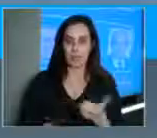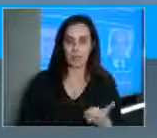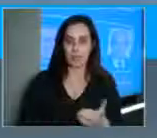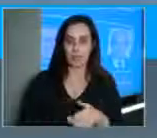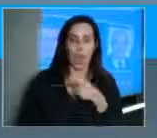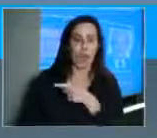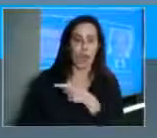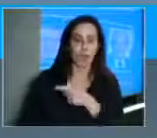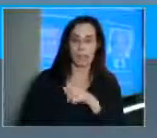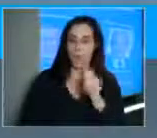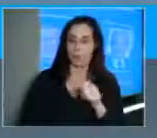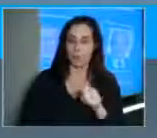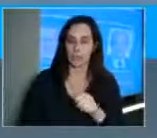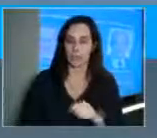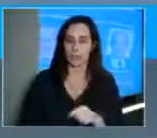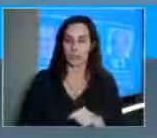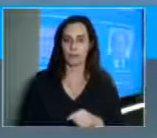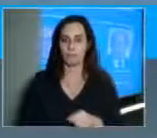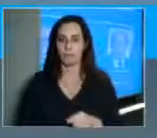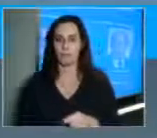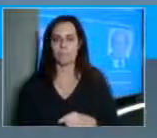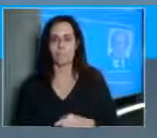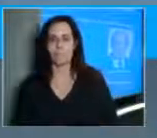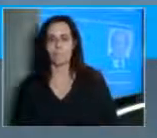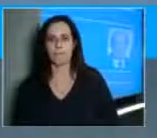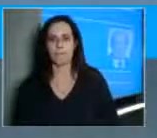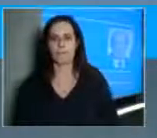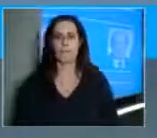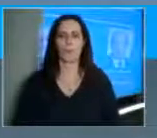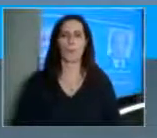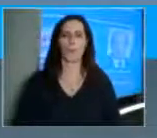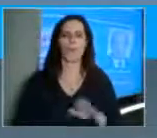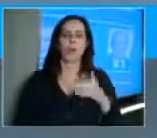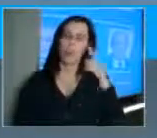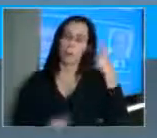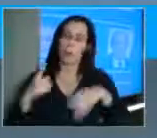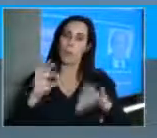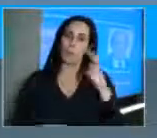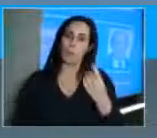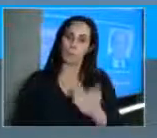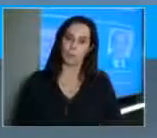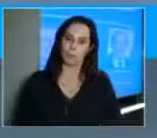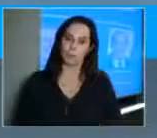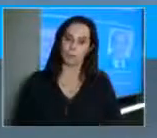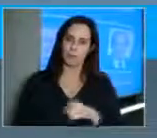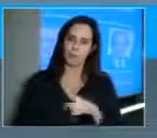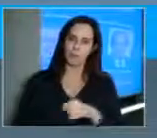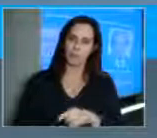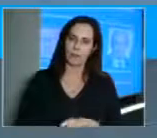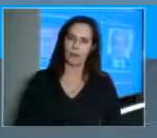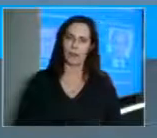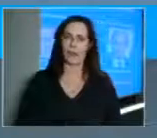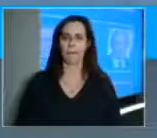שרן השכל תהיה בכנסת ועוד תשאיר עודף לאחרים גם לי. אפשר להסכים שאנחנו לא נדע את זה גם ביום הבחירות אולי עצמו, ואת היית אתמול בוועדת... את קולות